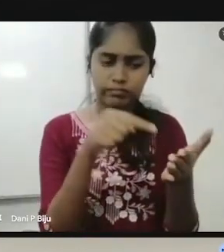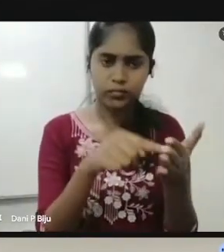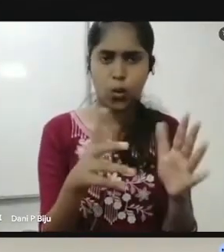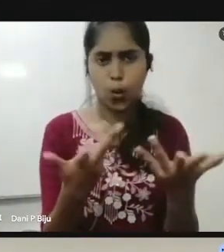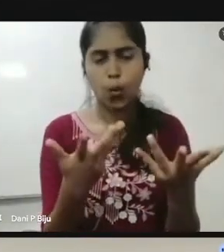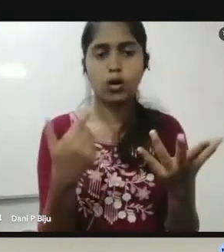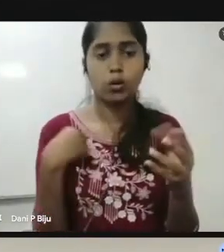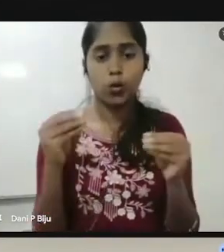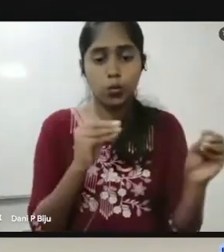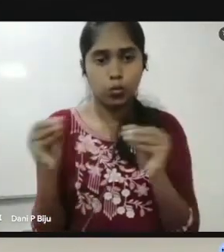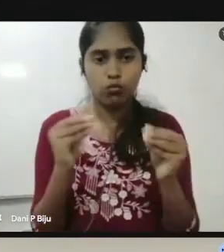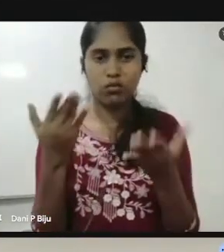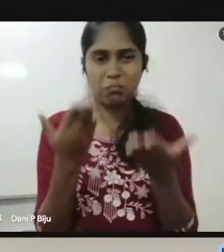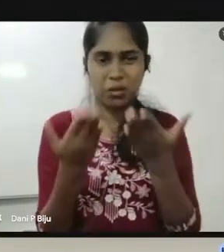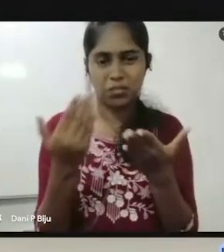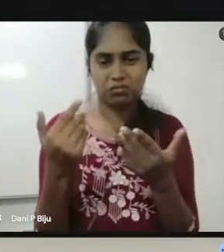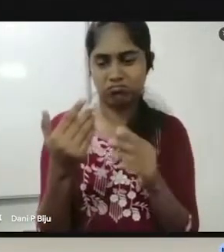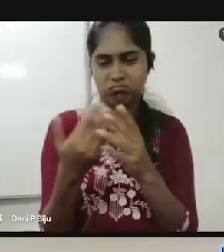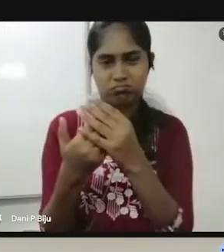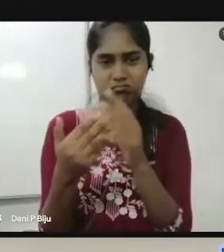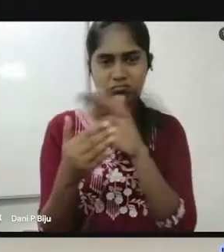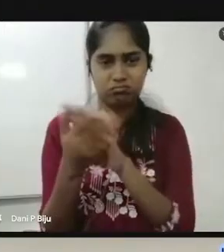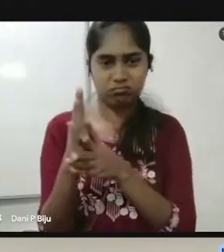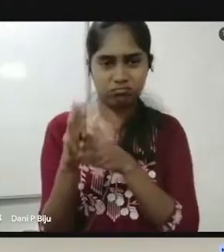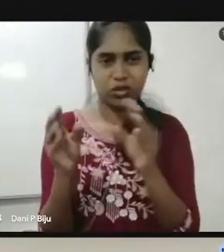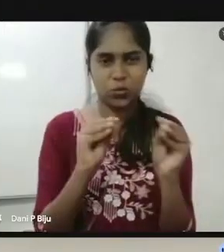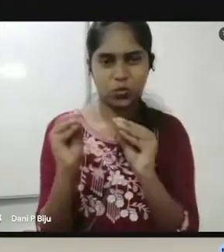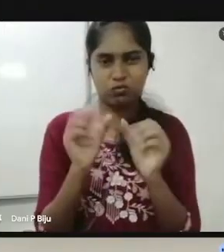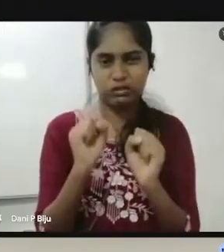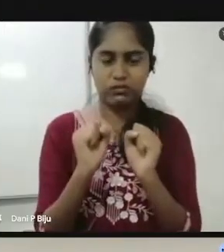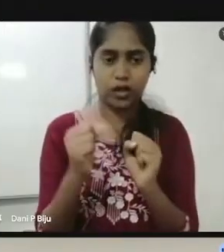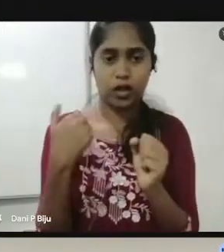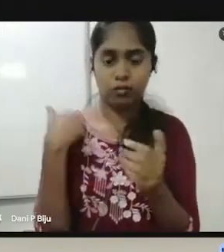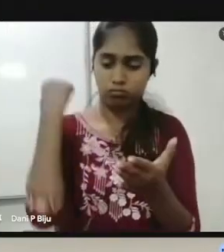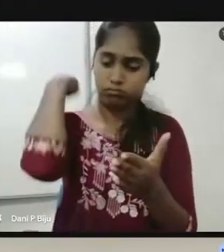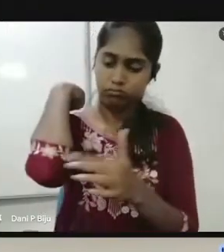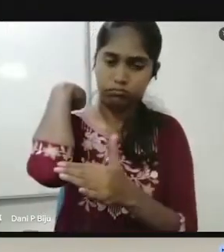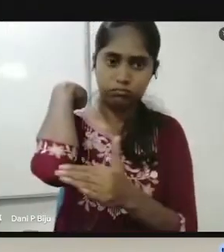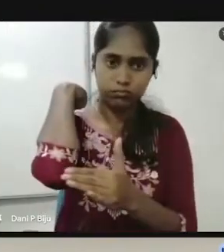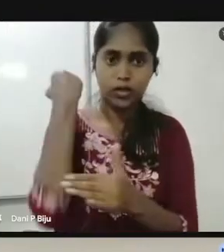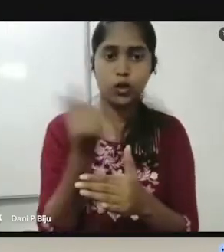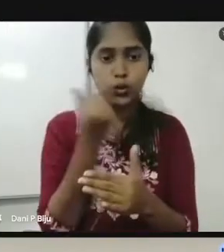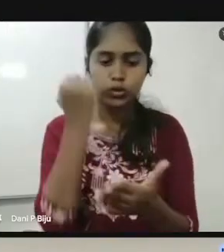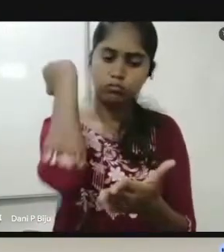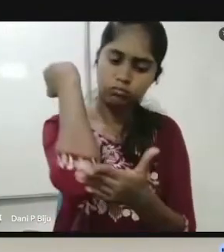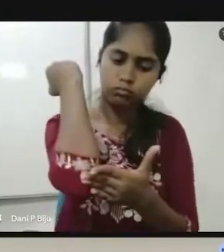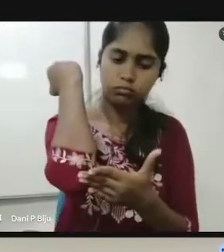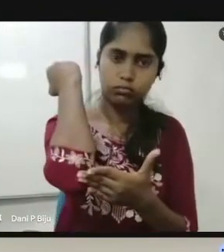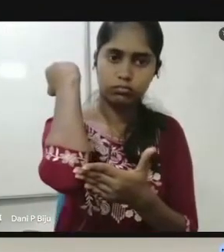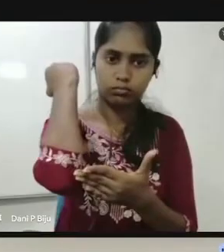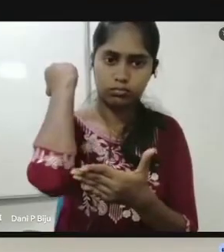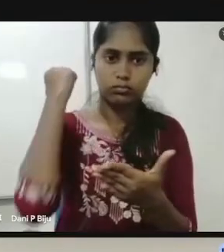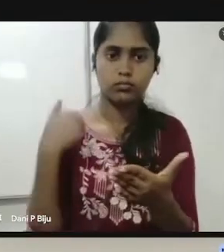നന്നായിട്ട് നമുക്ക് ചലിപ്പിക്കാൻ കൺട്രോൾ ഉള്ളത് ആ ഒരു ശരീരഭാഗം ഉപയോഗിച്ചിട്ടായിരിക്കാം ചിലപ്പോൾ നമ്മൾ ഈ സ്വിച്ചസ് ആക്ടിവേറ്റ് ചെയ്യുന്നത്. ഇതിനെ നമ്മൾ